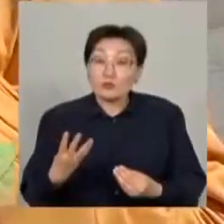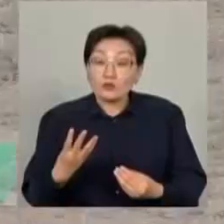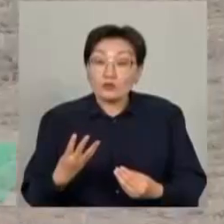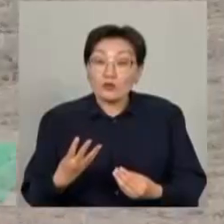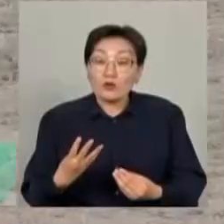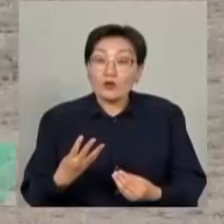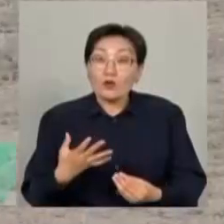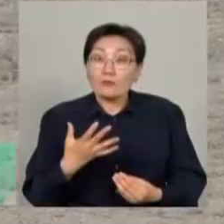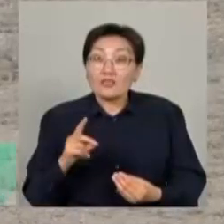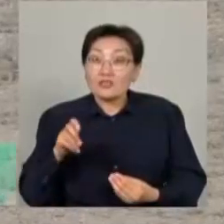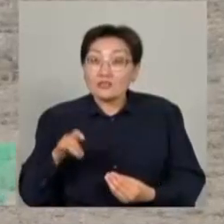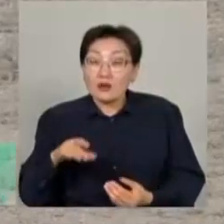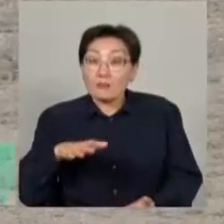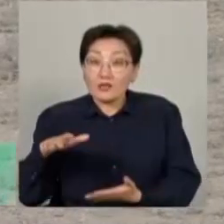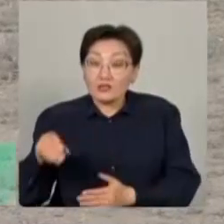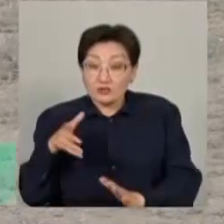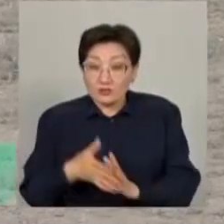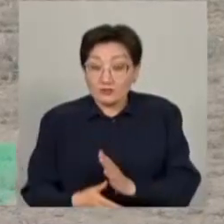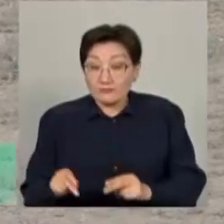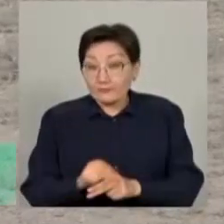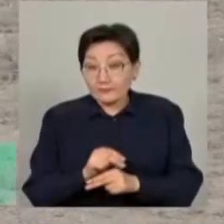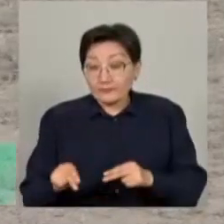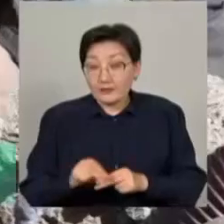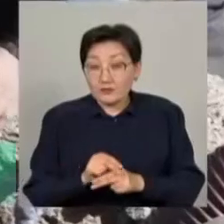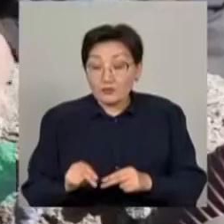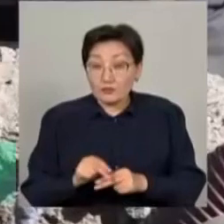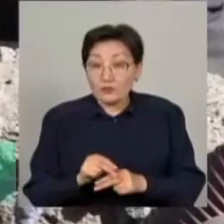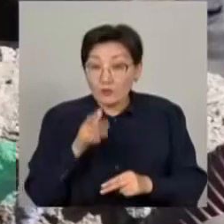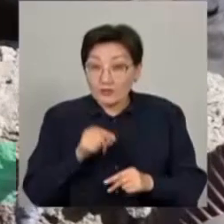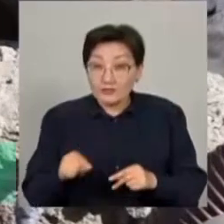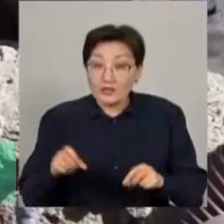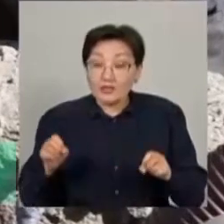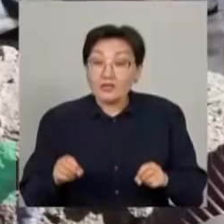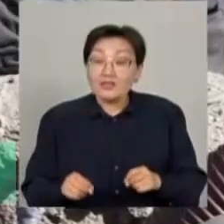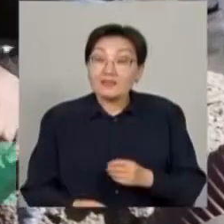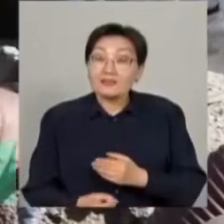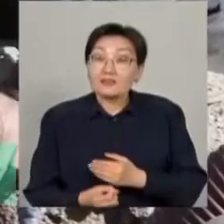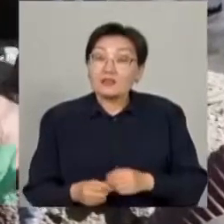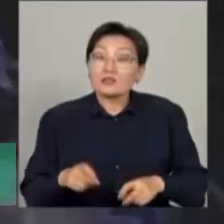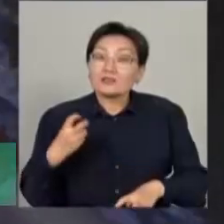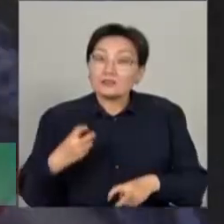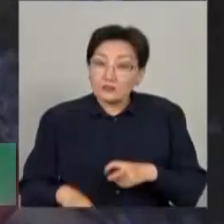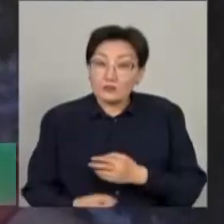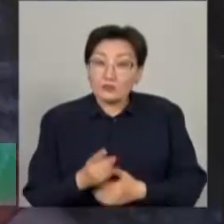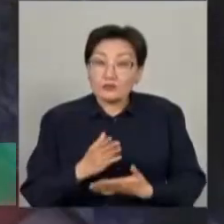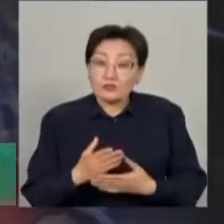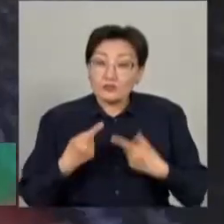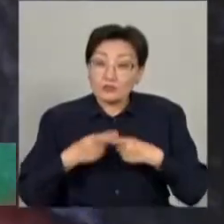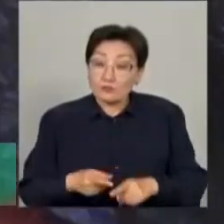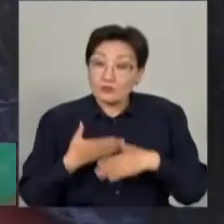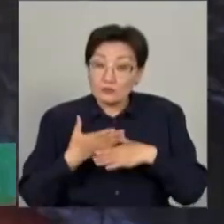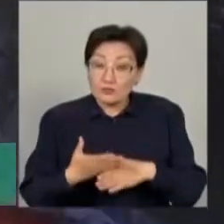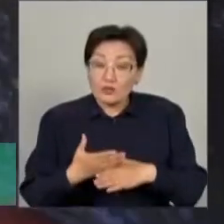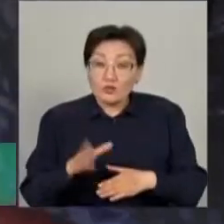кетеді. Ал әкімдіктегілер құбырды жөндеу кезінде қиындық туғанын айтады. Қазір апат болған жерде қазу жұмыстары жүргізіліп, техниканың көмегімен